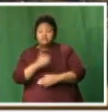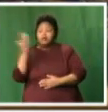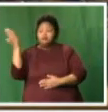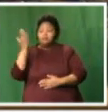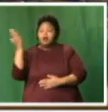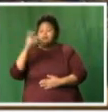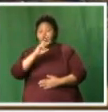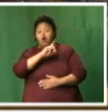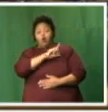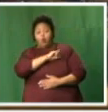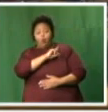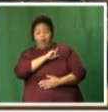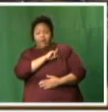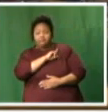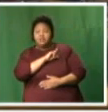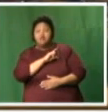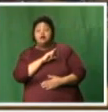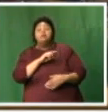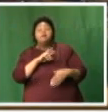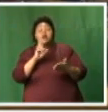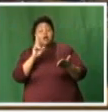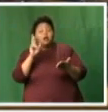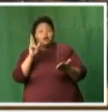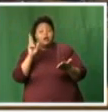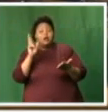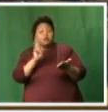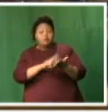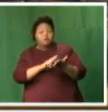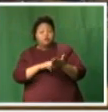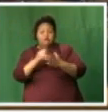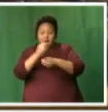yetfula umbiko wesimo semalungelo ebakhoseli kuleli.